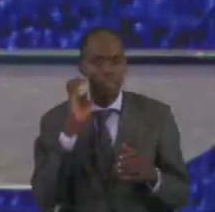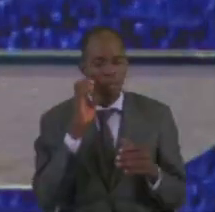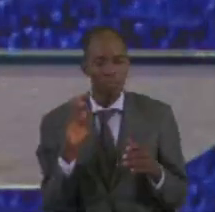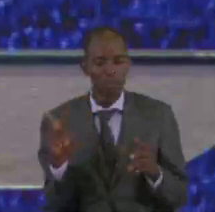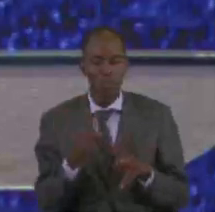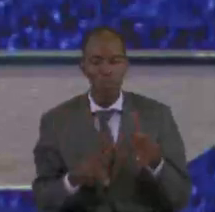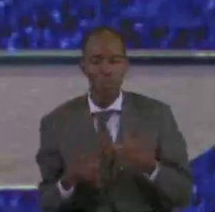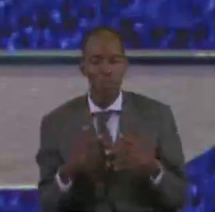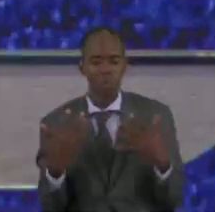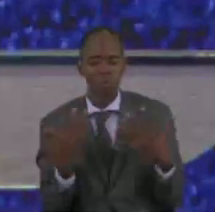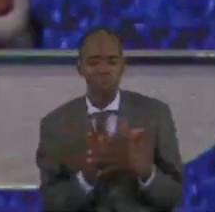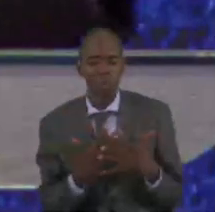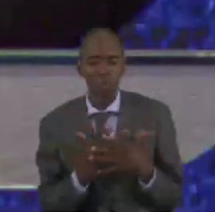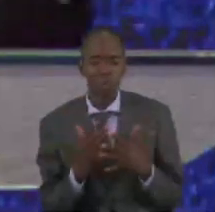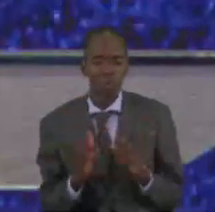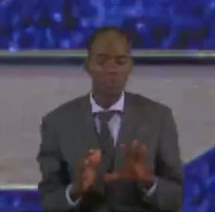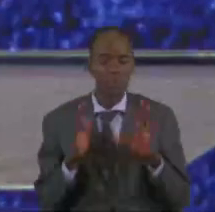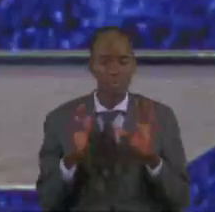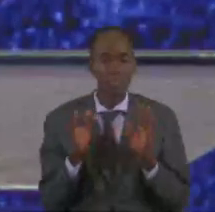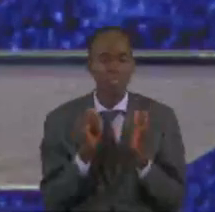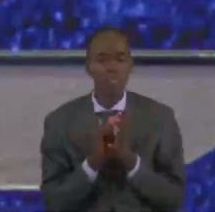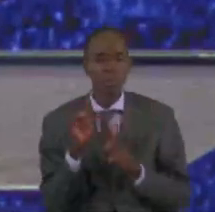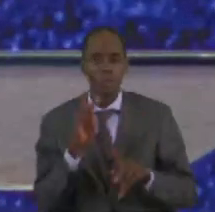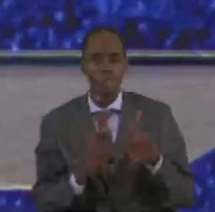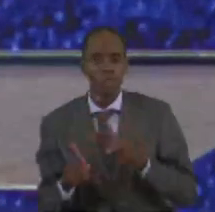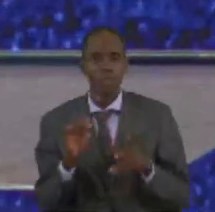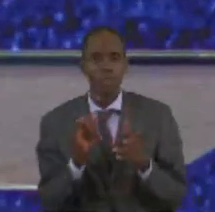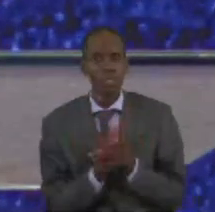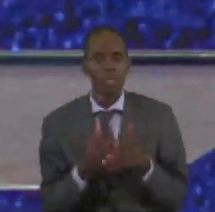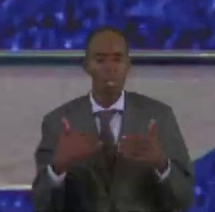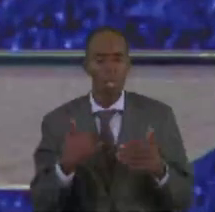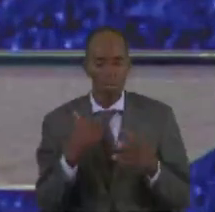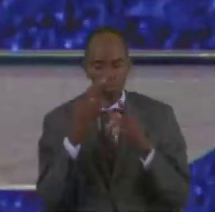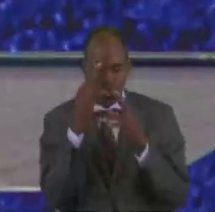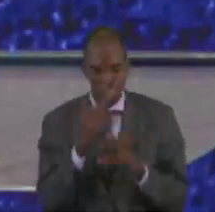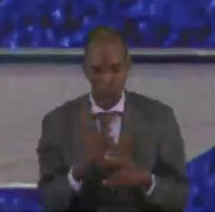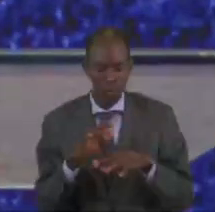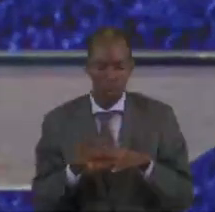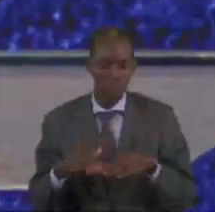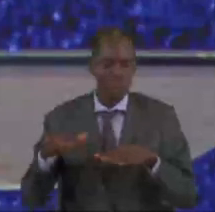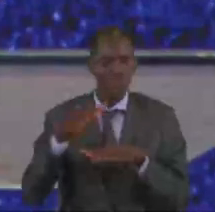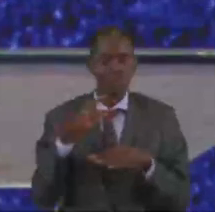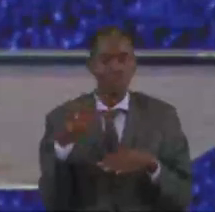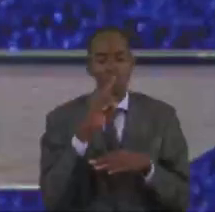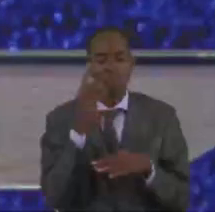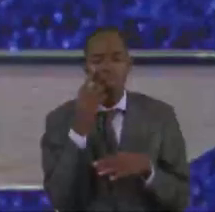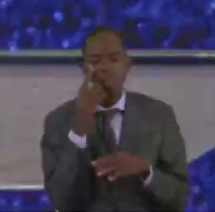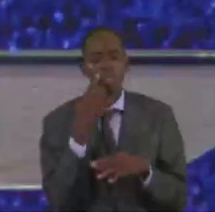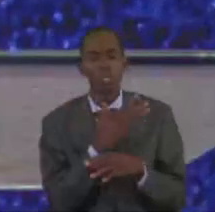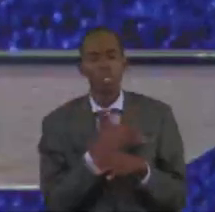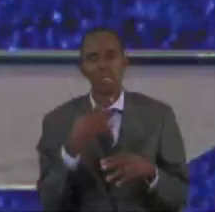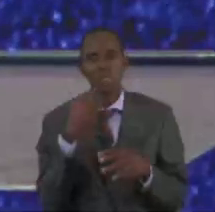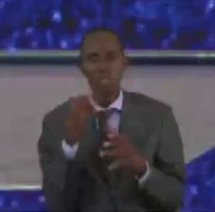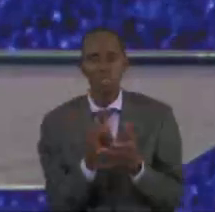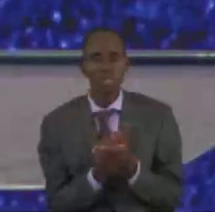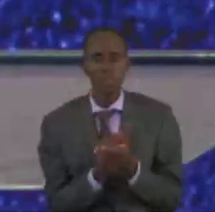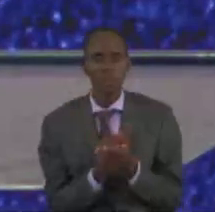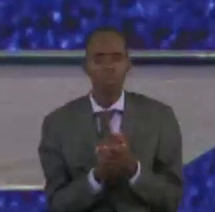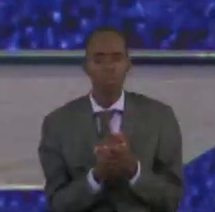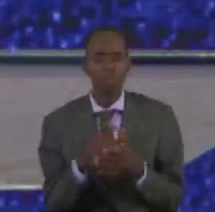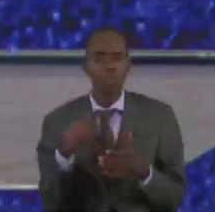ils craignent l'homme là, qu'ils ont magnifié, qu'ils ont élevé au-delà de sa forme. Il n'y a que de